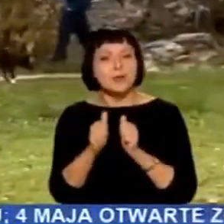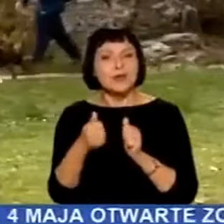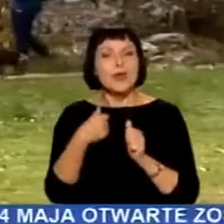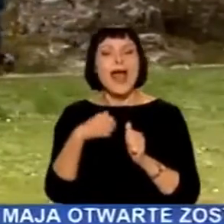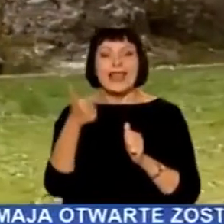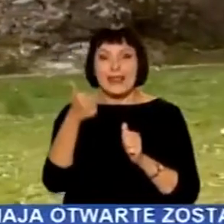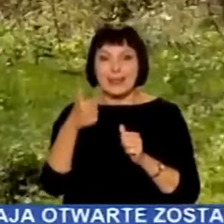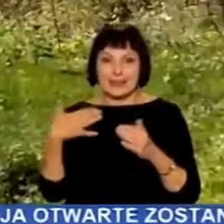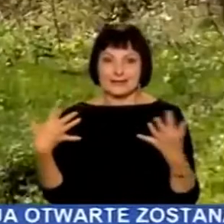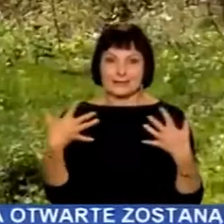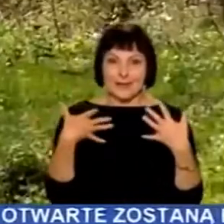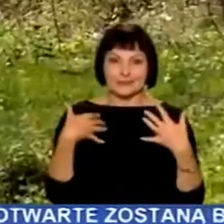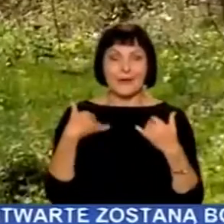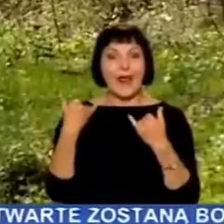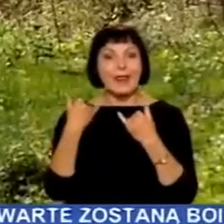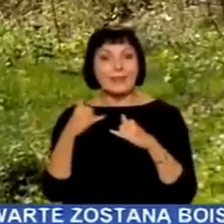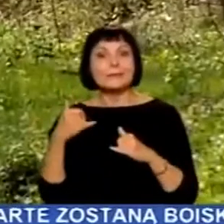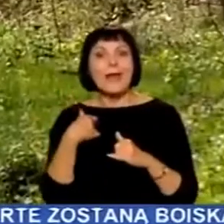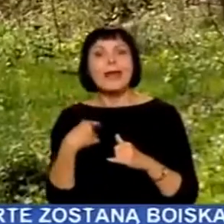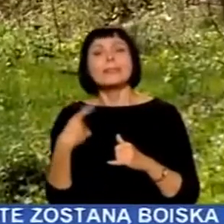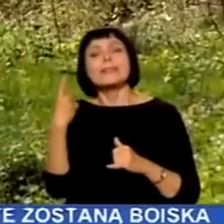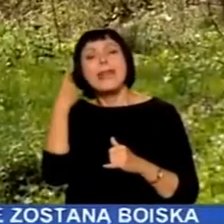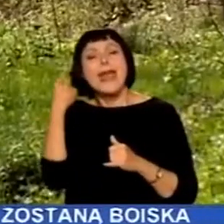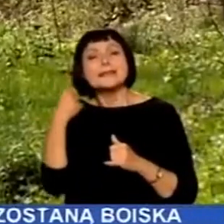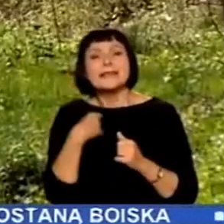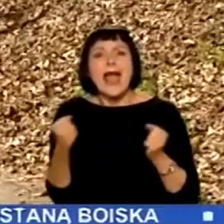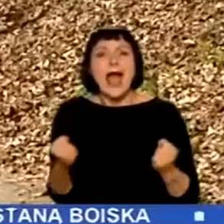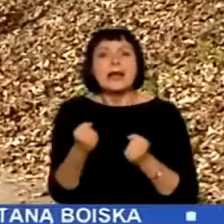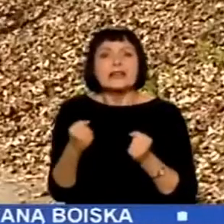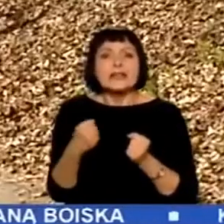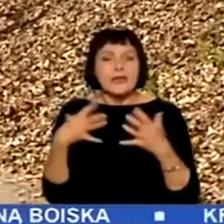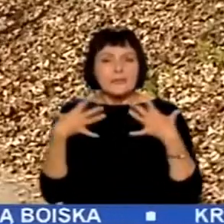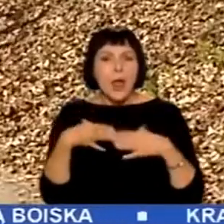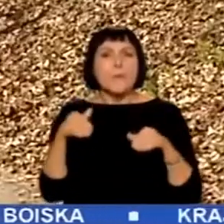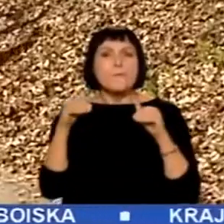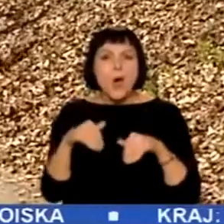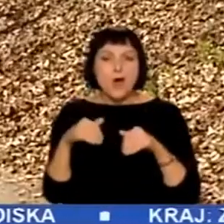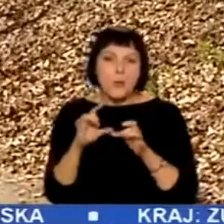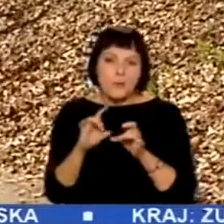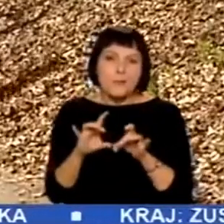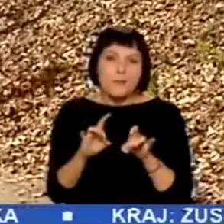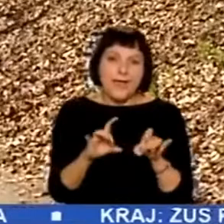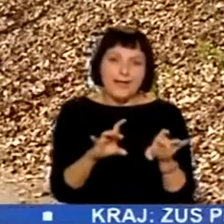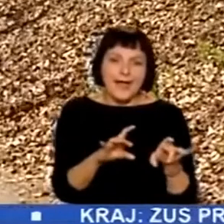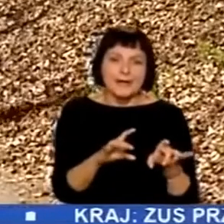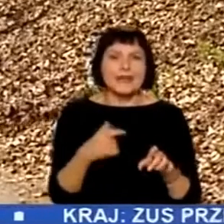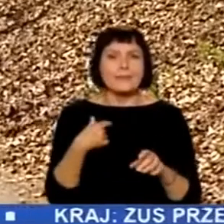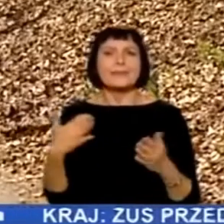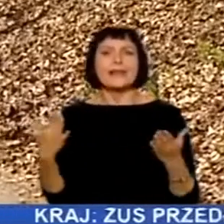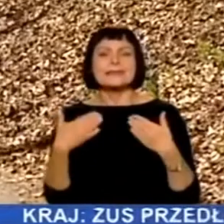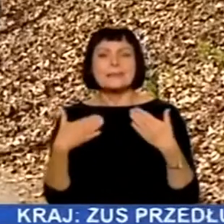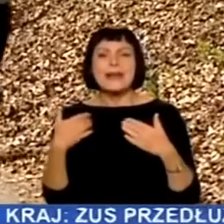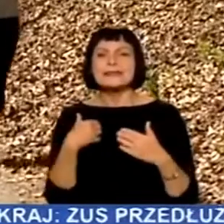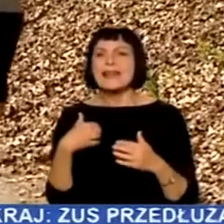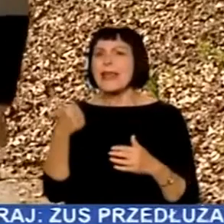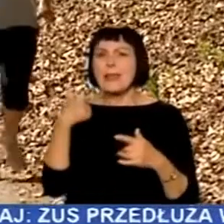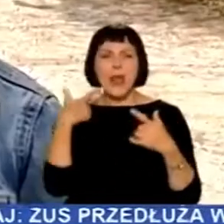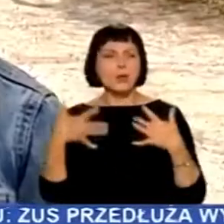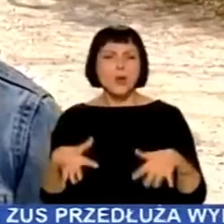Jedni spacerują, a ci, co zatęsknili za aktywnością fizyczną, mogą w końcu pobiegać. Te spacery to jest jedyna